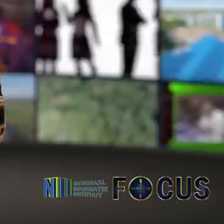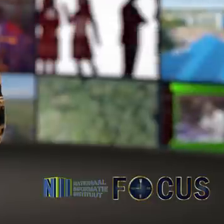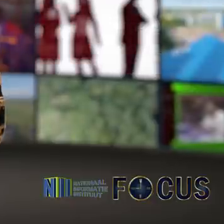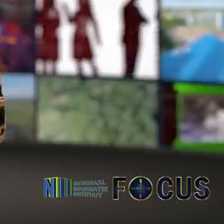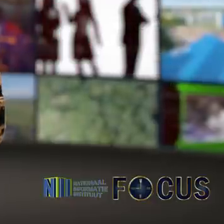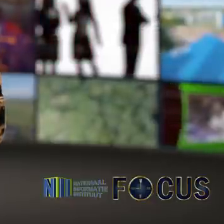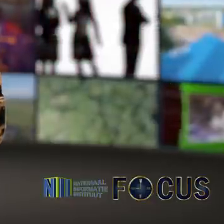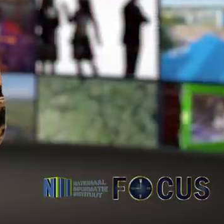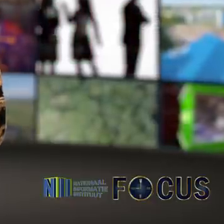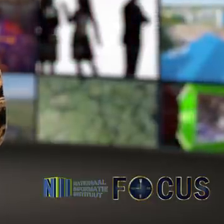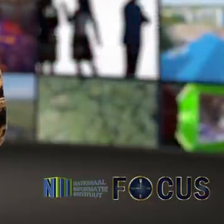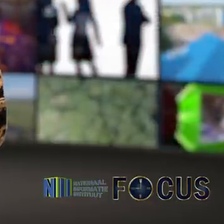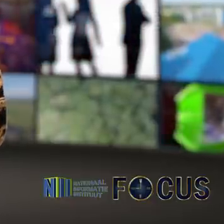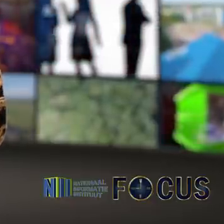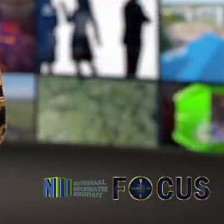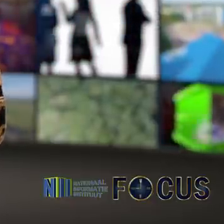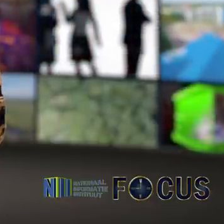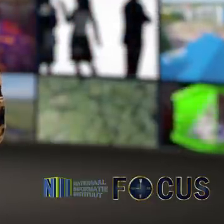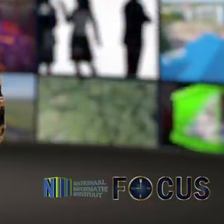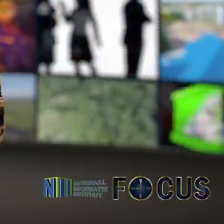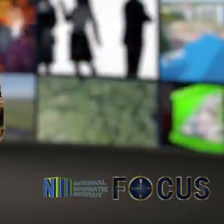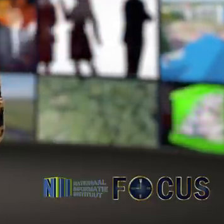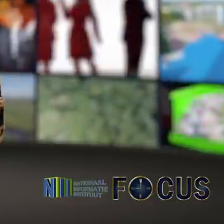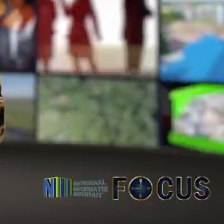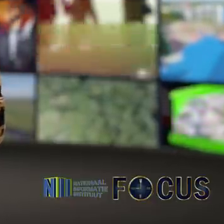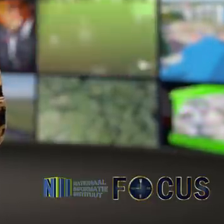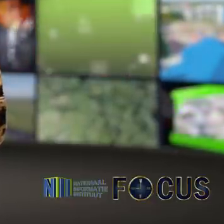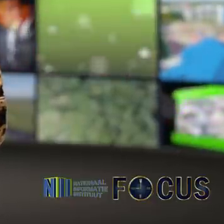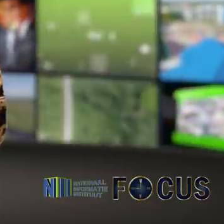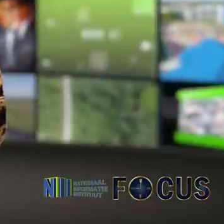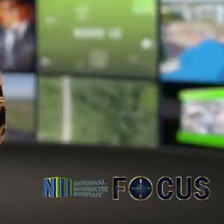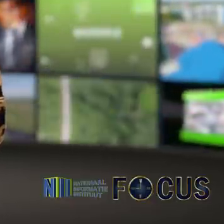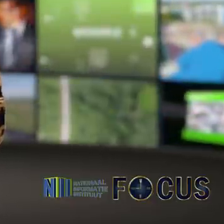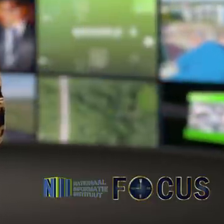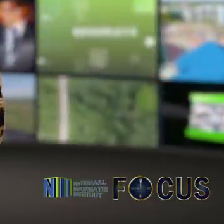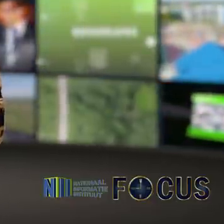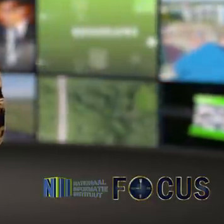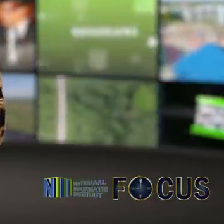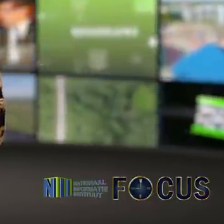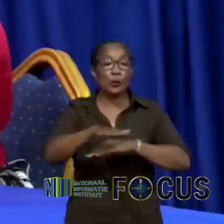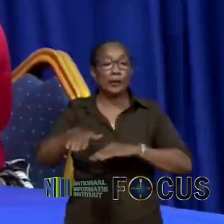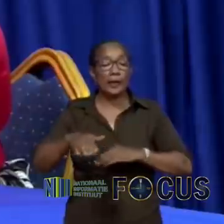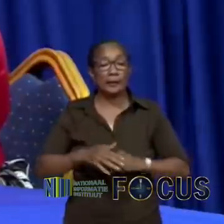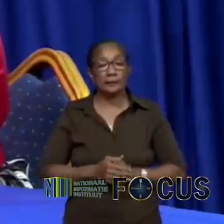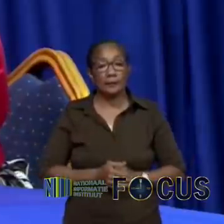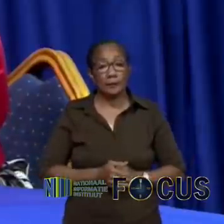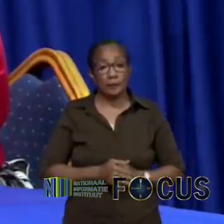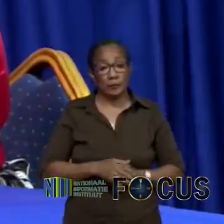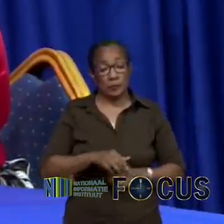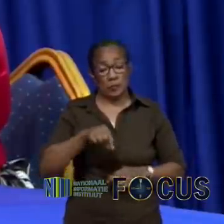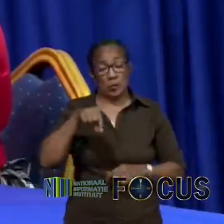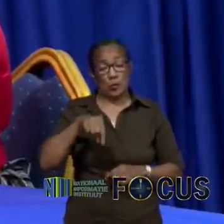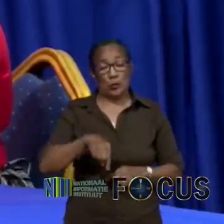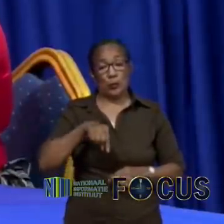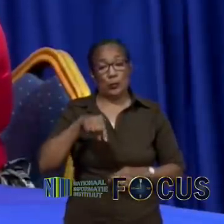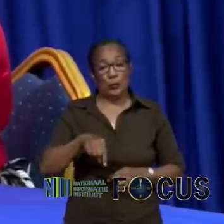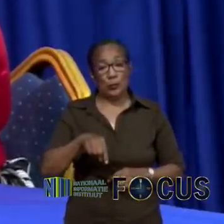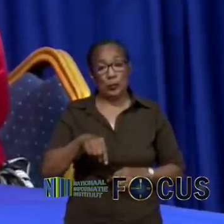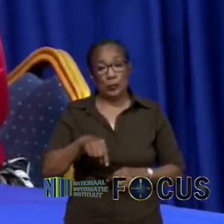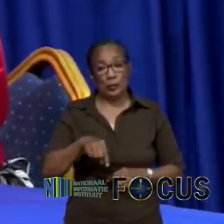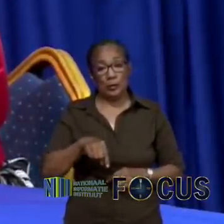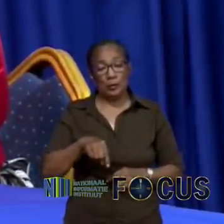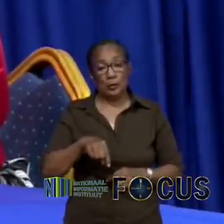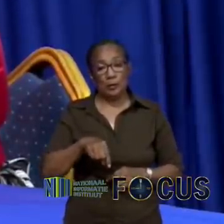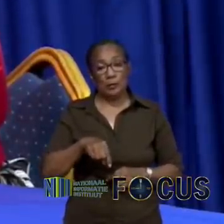de autoriteiten een beeld hebben gegeven over de recente ontwikkelingen op dit gebied. Laat mij u